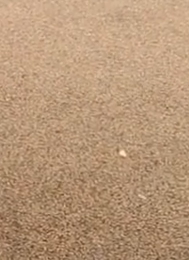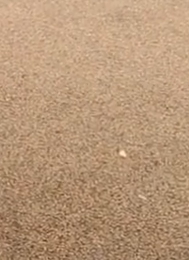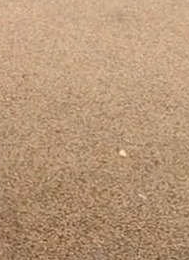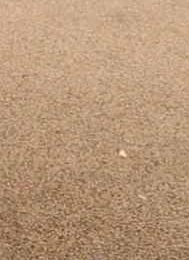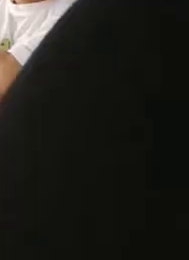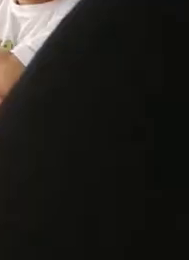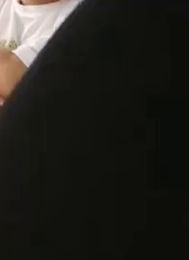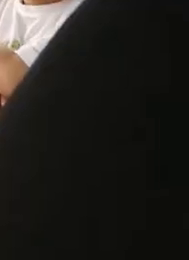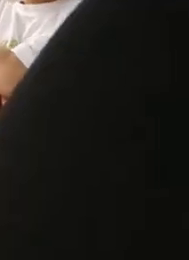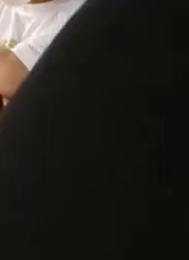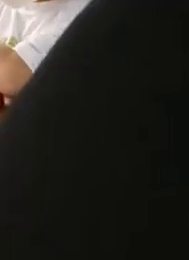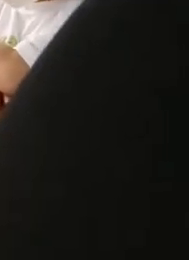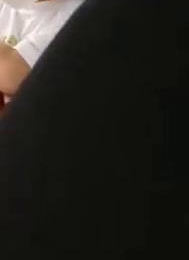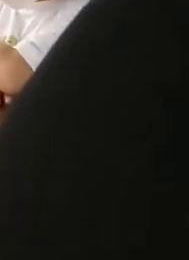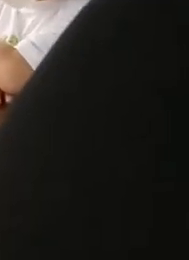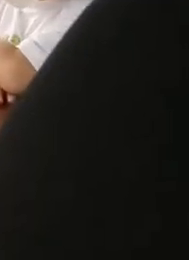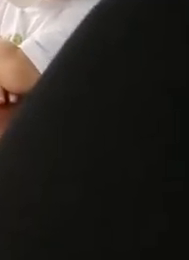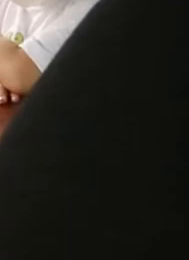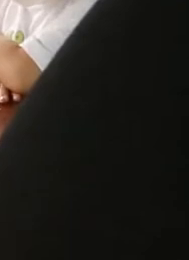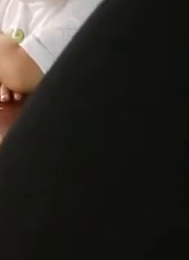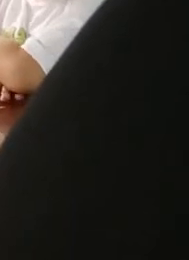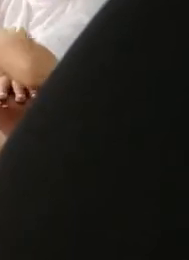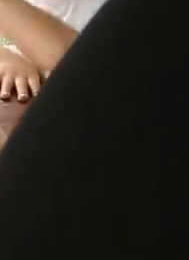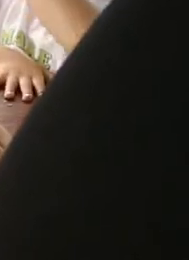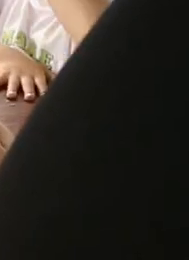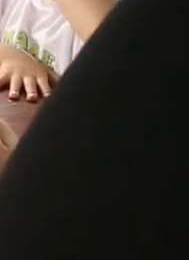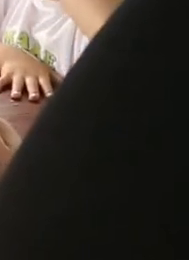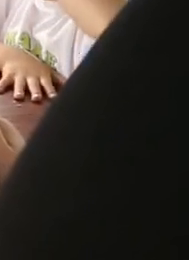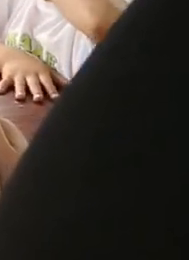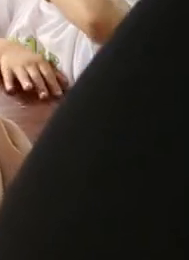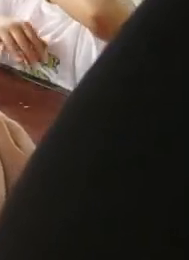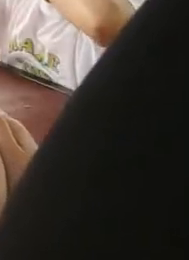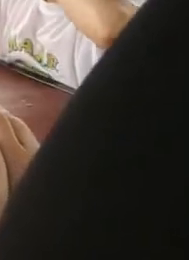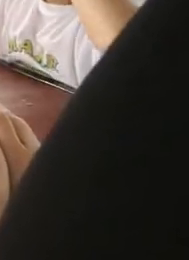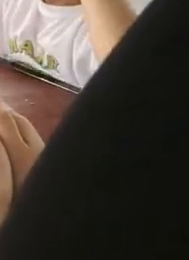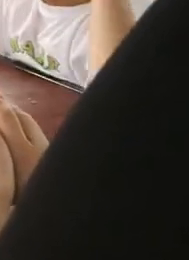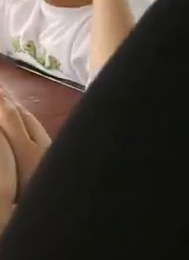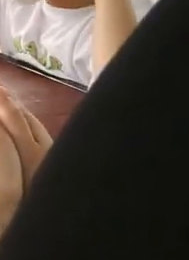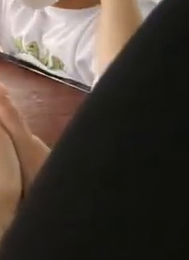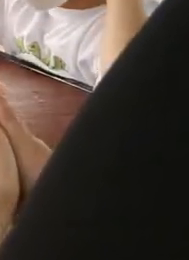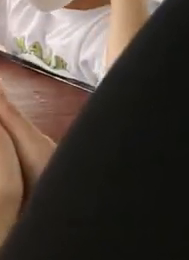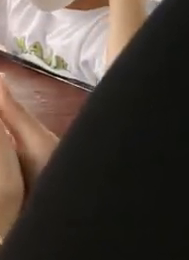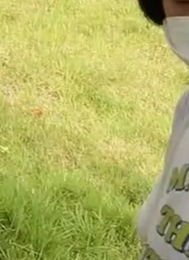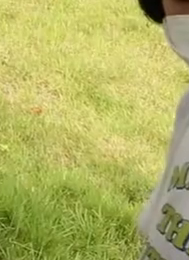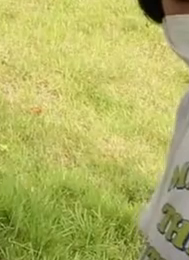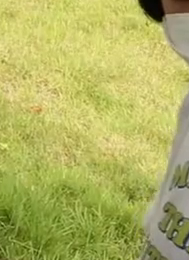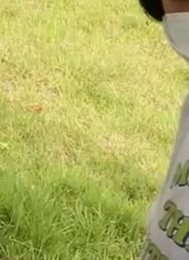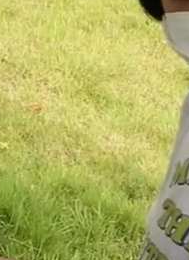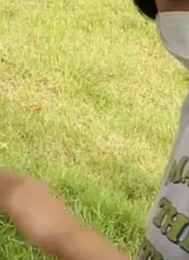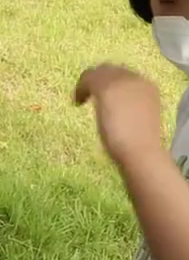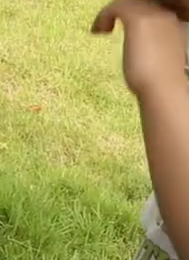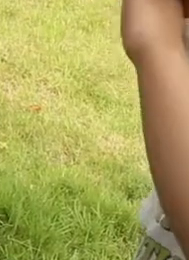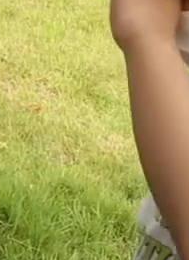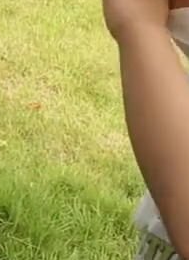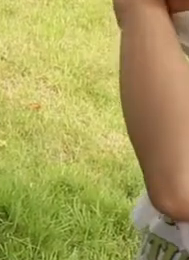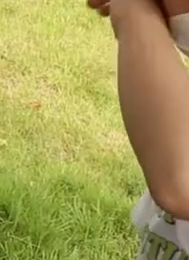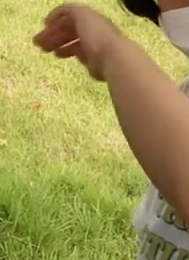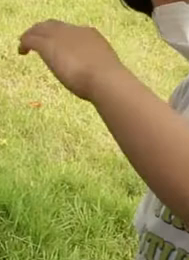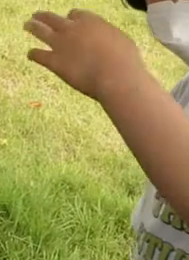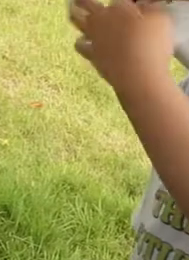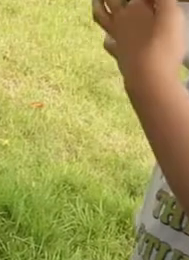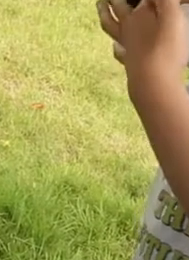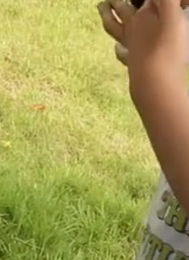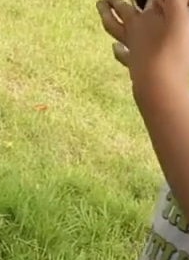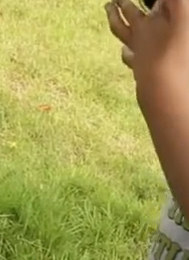갔다는데 너? 너 현장학습으로 지원을 다 해드리면은. 현장학습 가는데. 오고 끝나고 다시